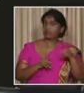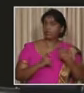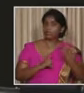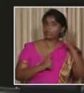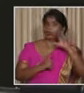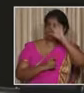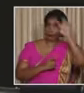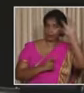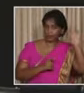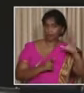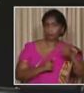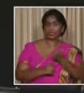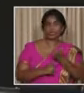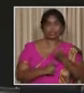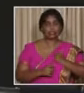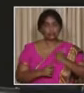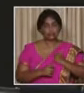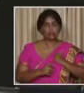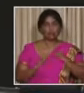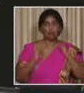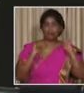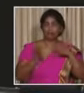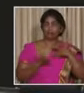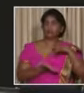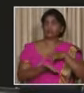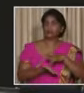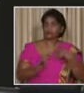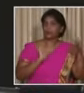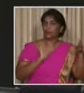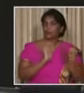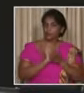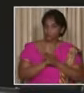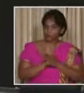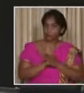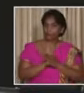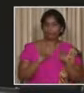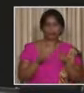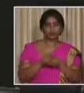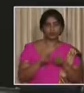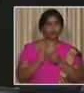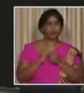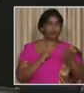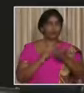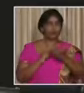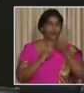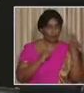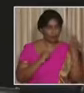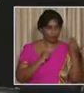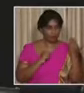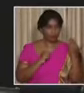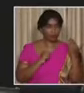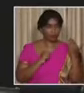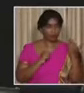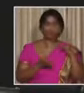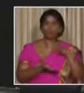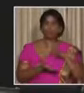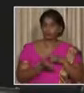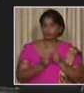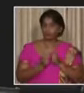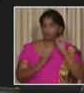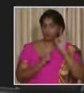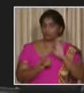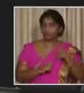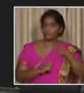රටවල් ස්මාර්ට් එහෙම නැත්නම් සුහුරු නගර සමග එක ගානට යන්න පුළුවන් නගරයක් බවට පත් වේ